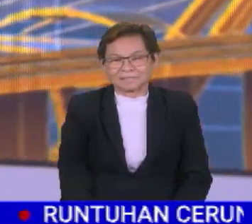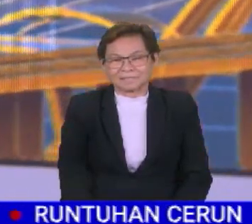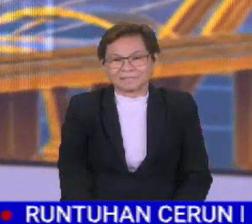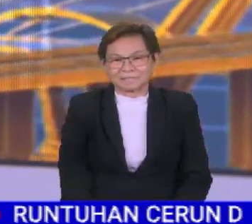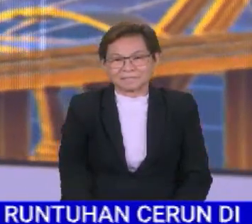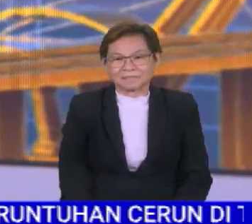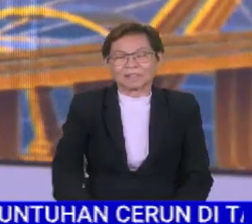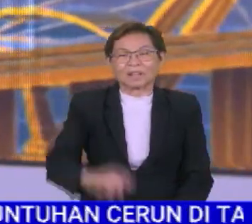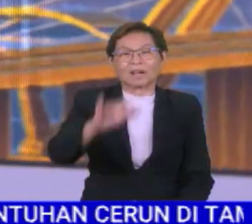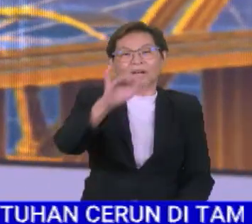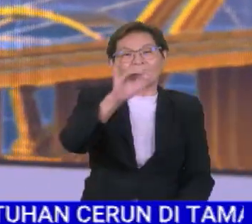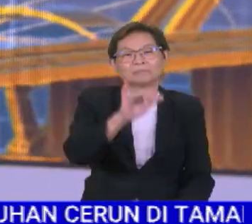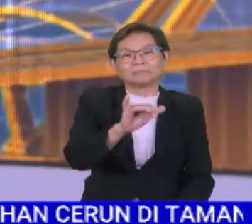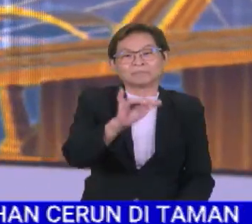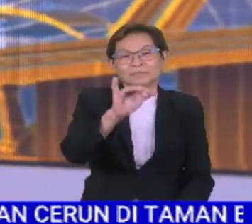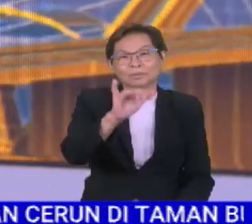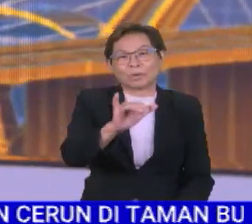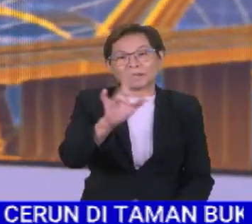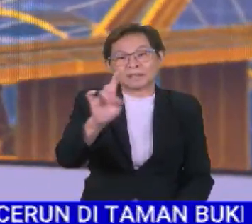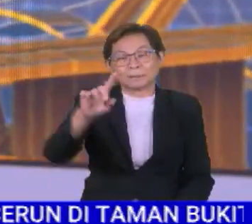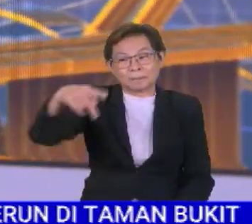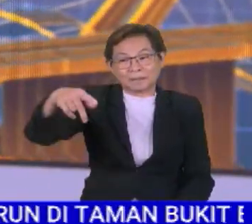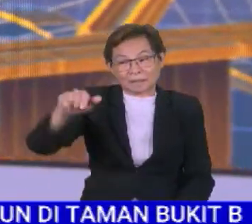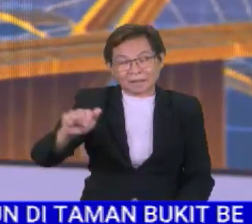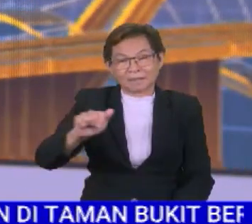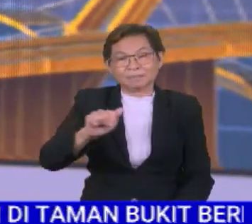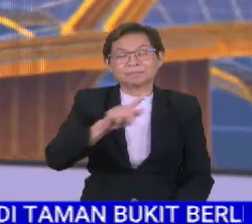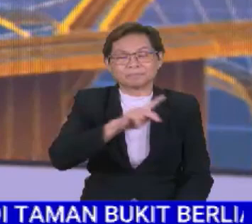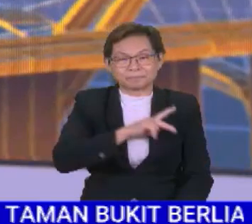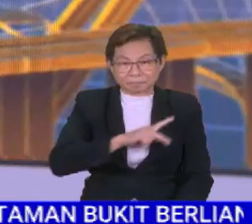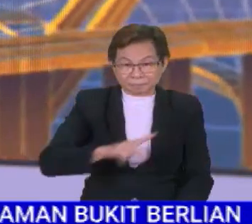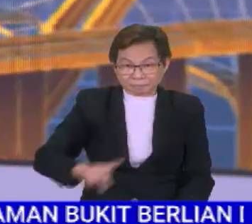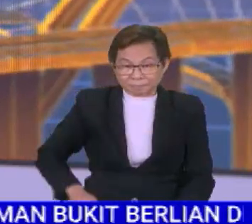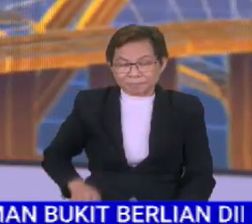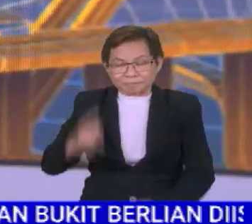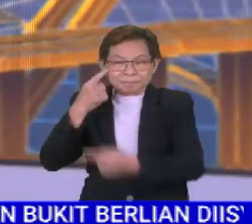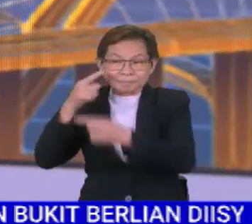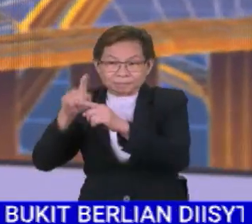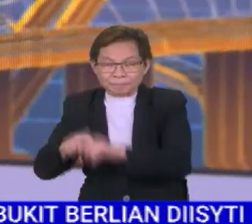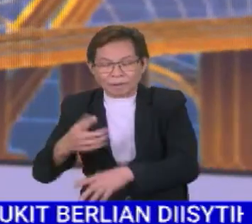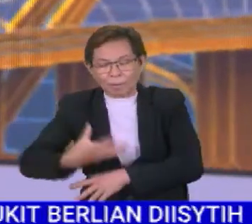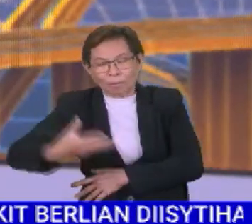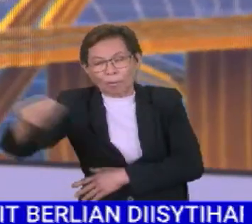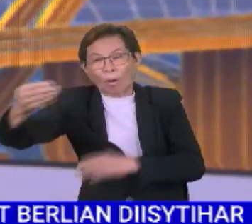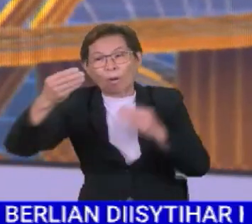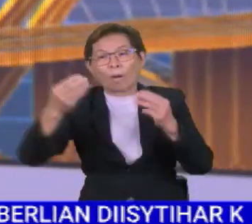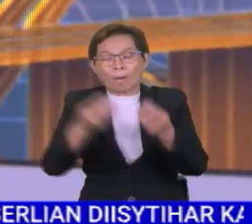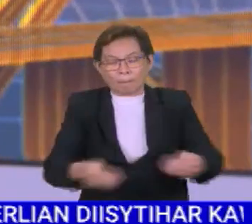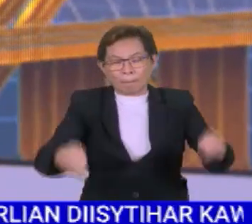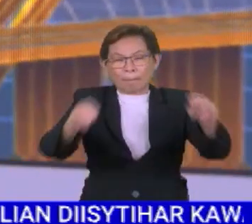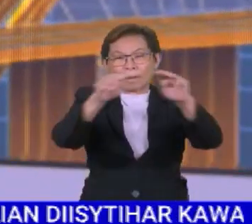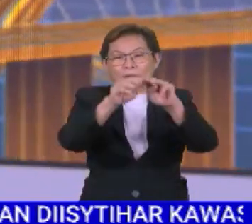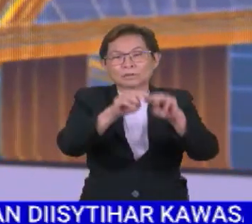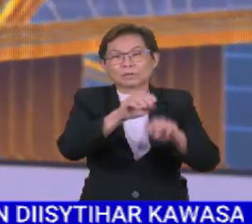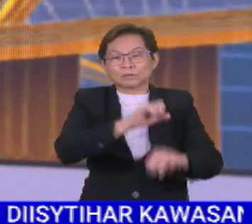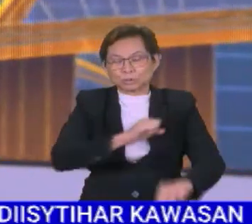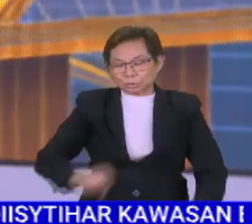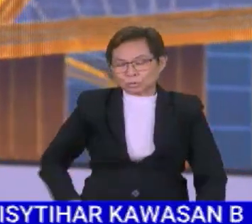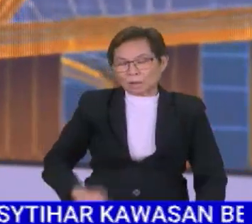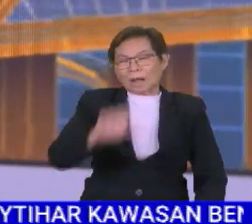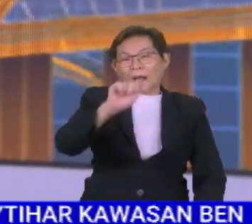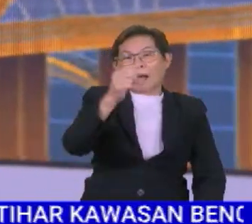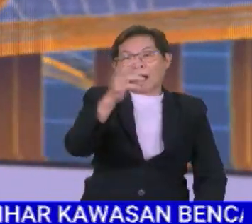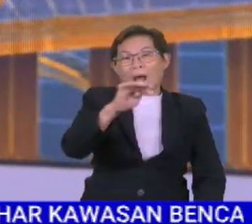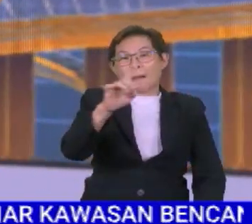yang di pertoda Agung Al Sultan Abdullah Syah berkenan berangkat ke masjid Sultan amasyah Al